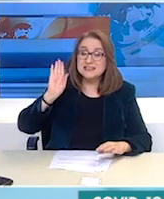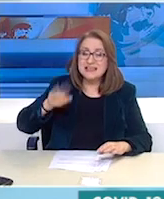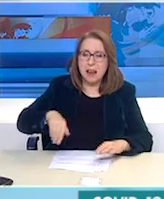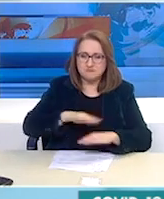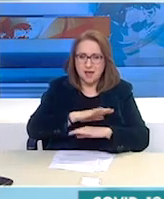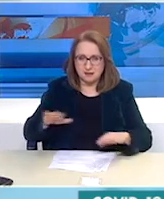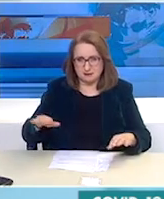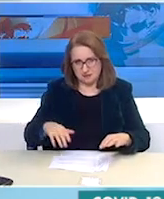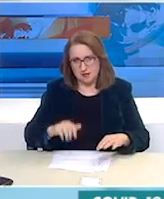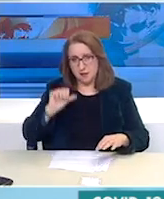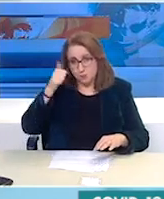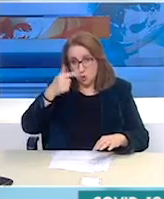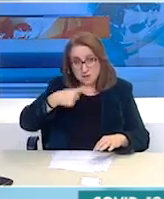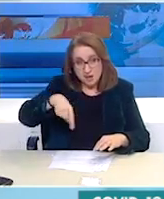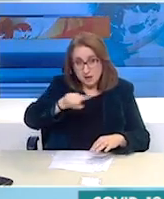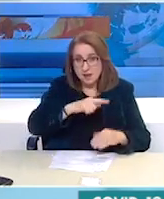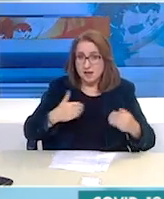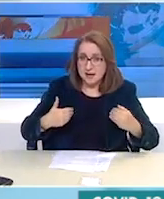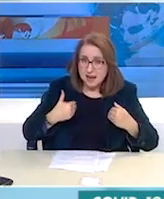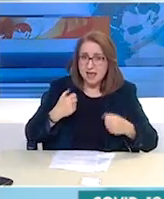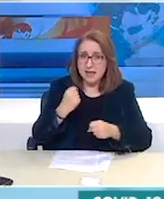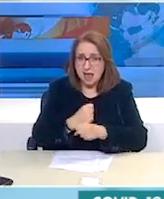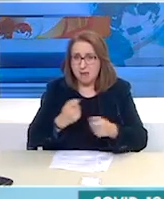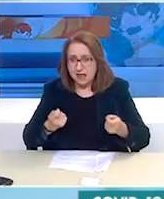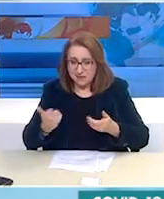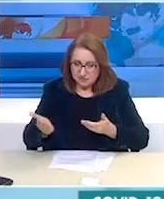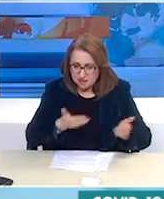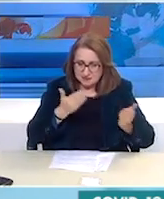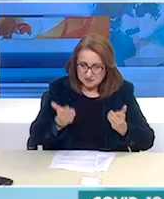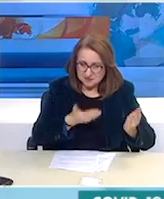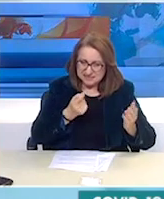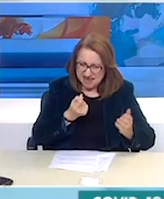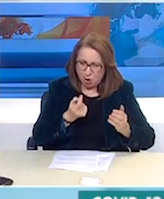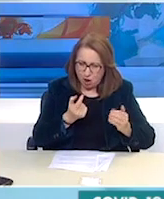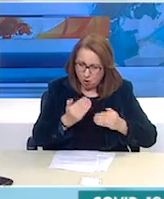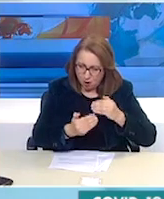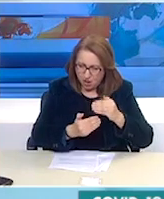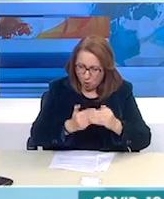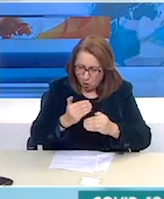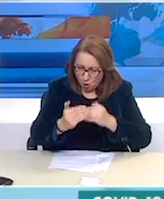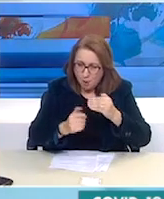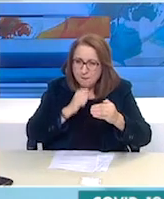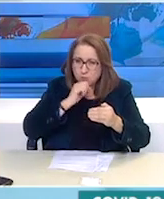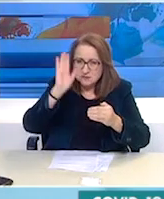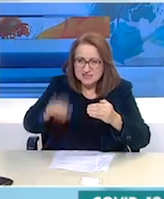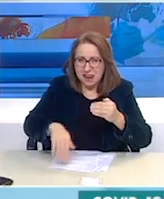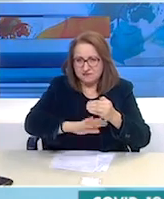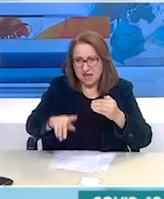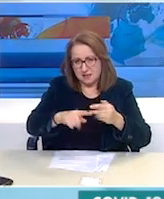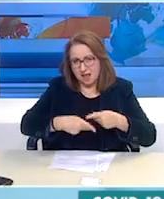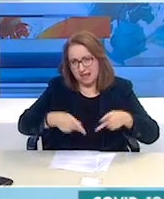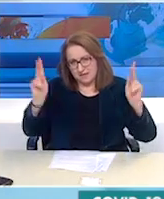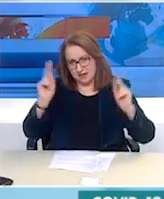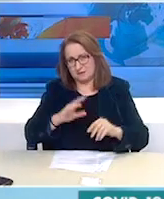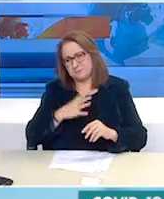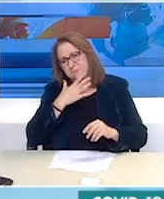μέτρα. Νομίζω με κάλυψε ο κύριος καθηγητής. Εμάς τα επιχειρησιακά μας σχέδια που αφορούν τις συγκεκριμένες ευάλωτες ομάδες θα